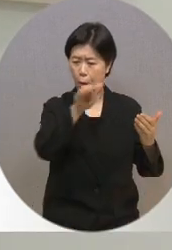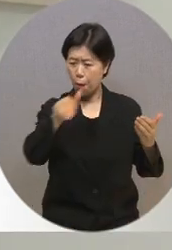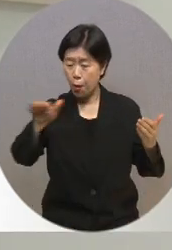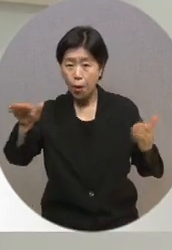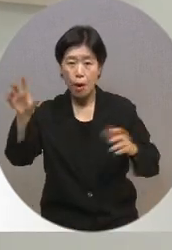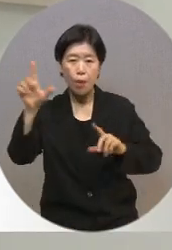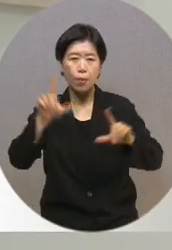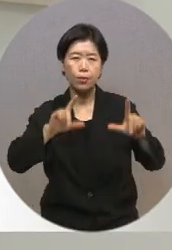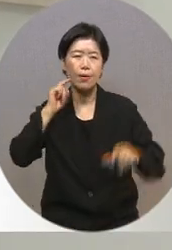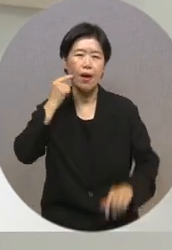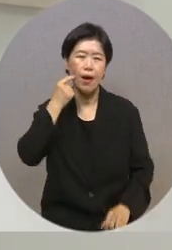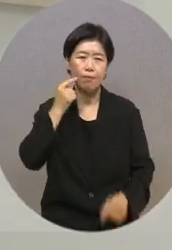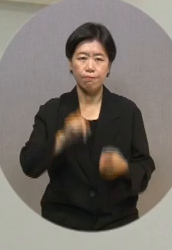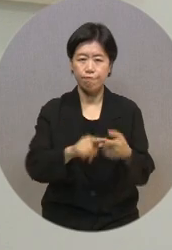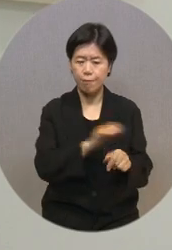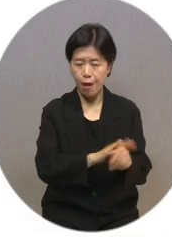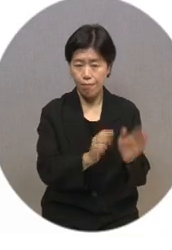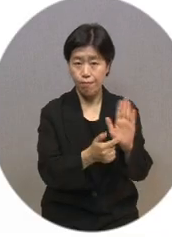이형균 작가의 그림입니다.